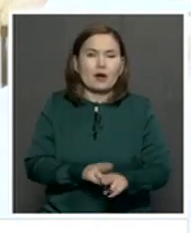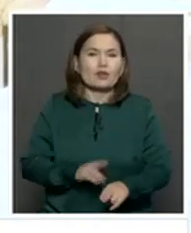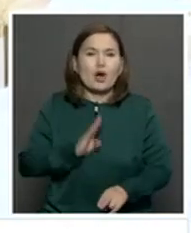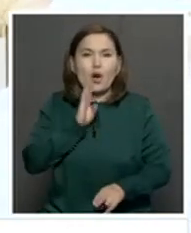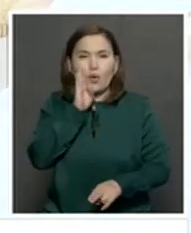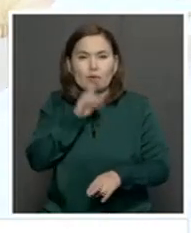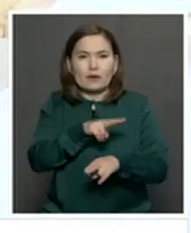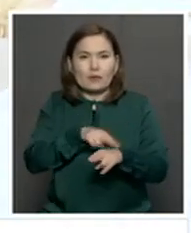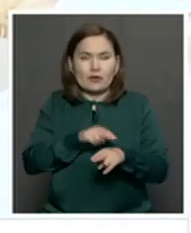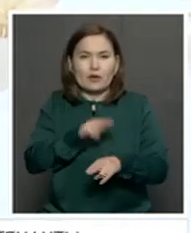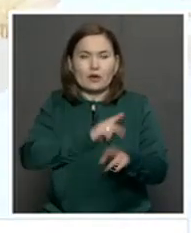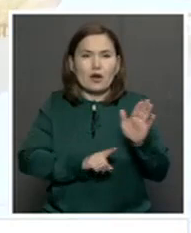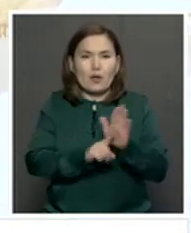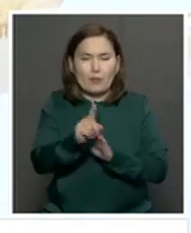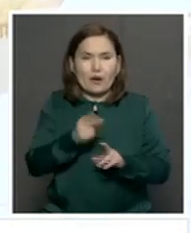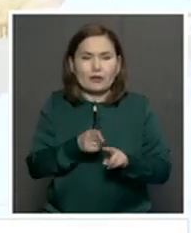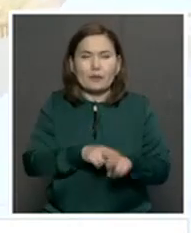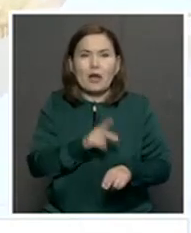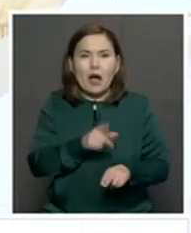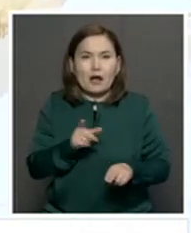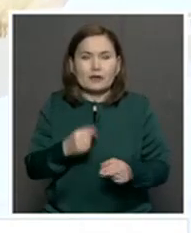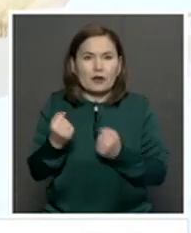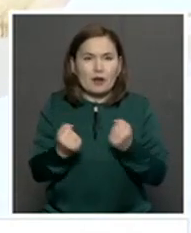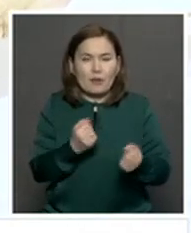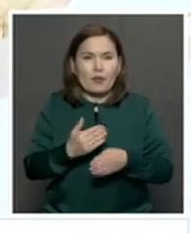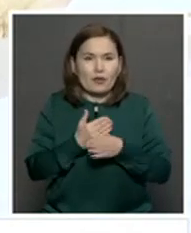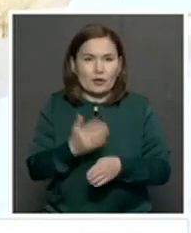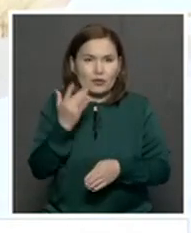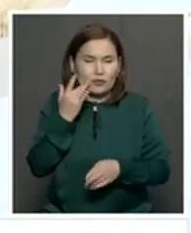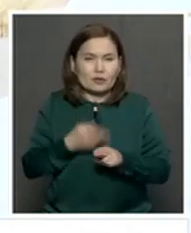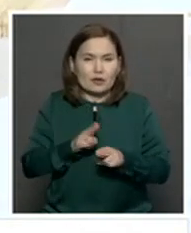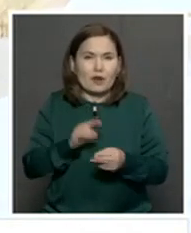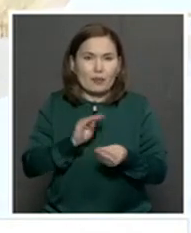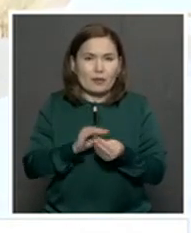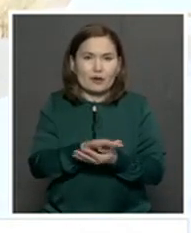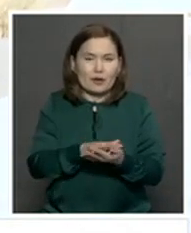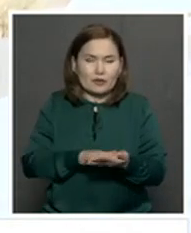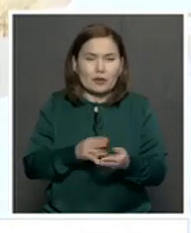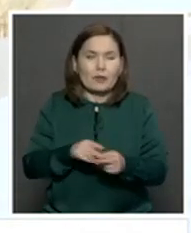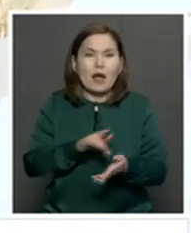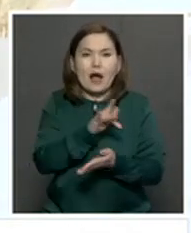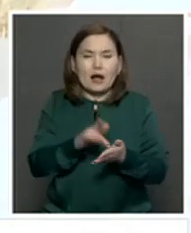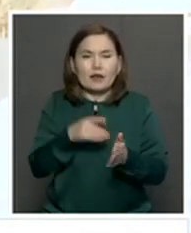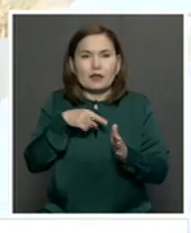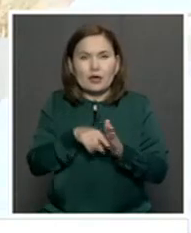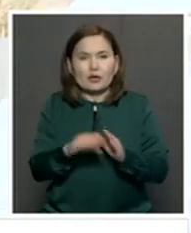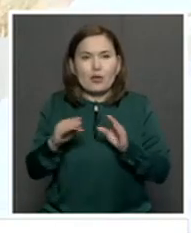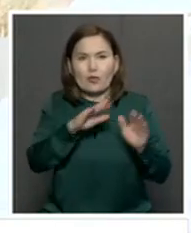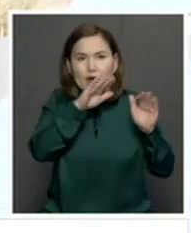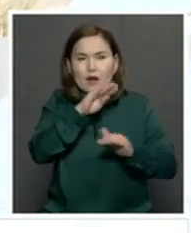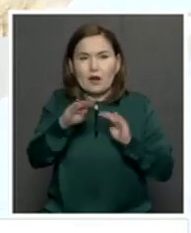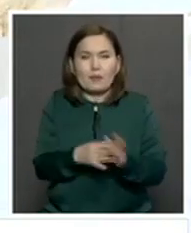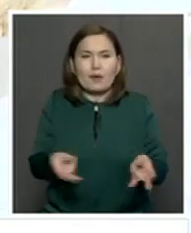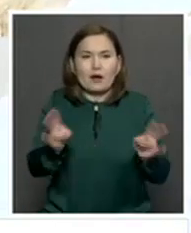дейін болды. Жаяу жол көрсетіп, колоннаны қалаға кіргізген соңда жұмысымызды жалғастырдық. Қала ішінде көлігі қарғамалтыққан